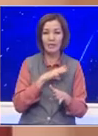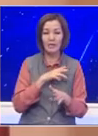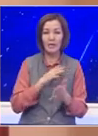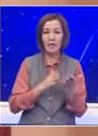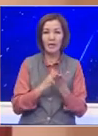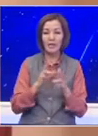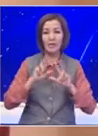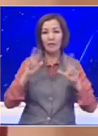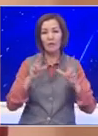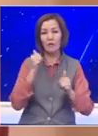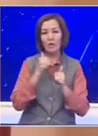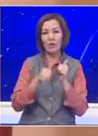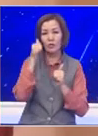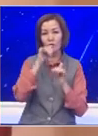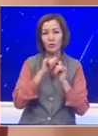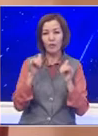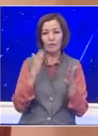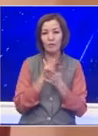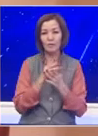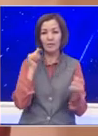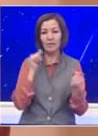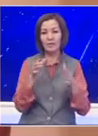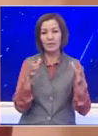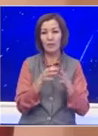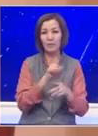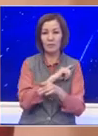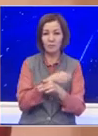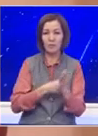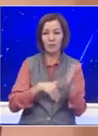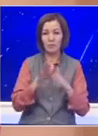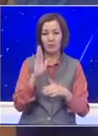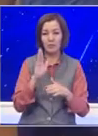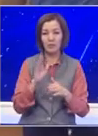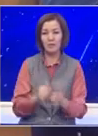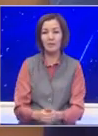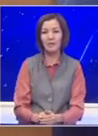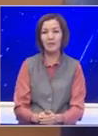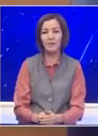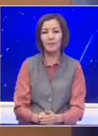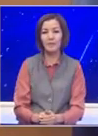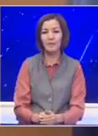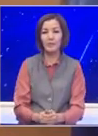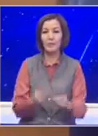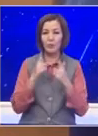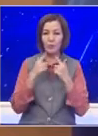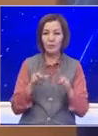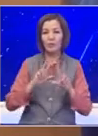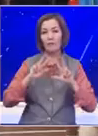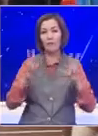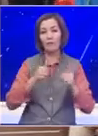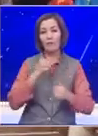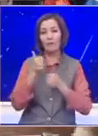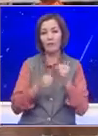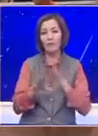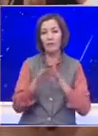ардагерлер волейболы жылдан жылға дамып келеді. Қарсылас командалар жоғары деңгейде өнер көрсетті. Ұйымдастырушылар волейбол бәсекесін